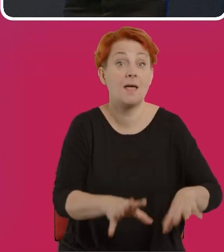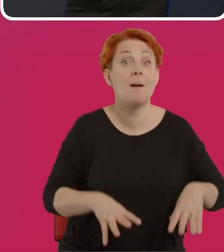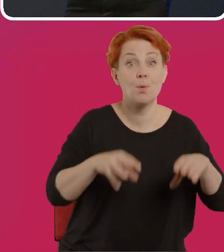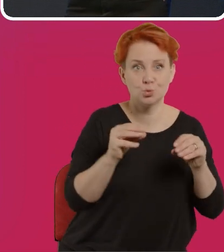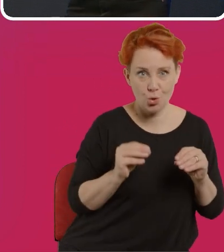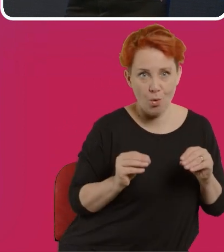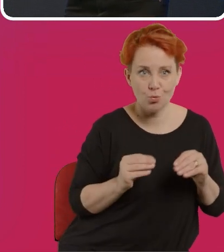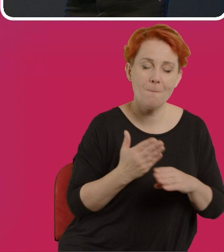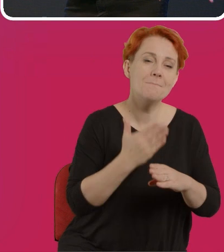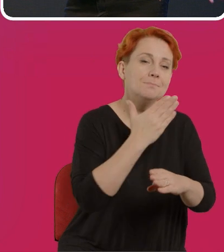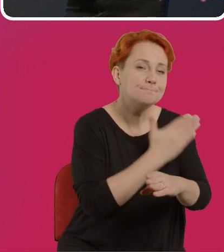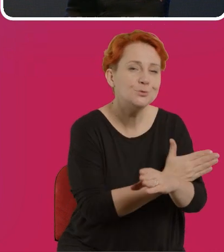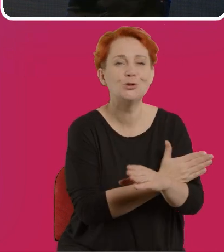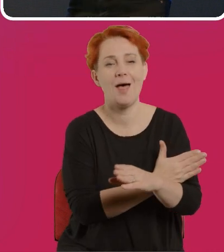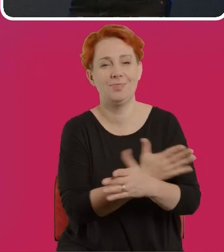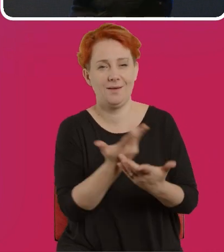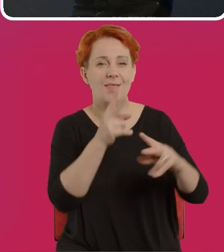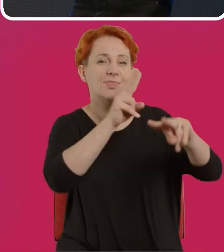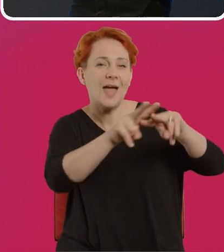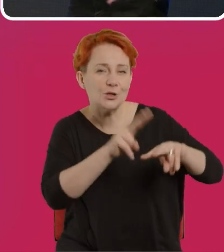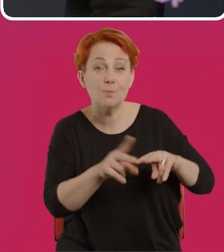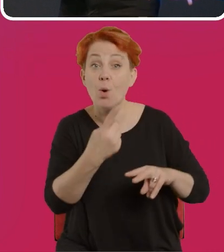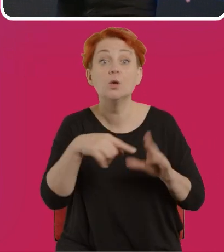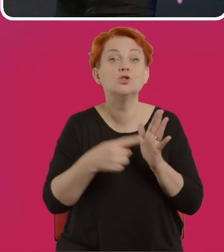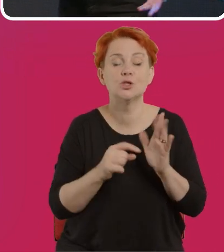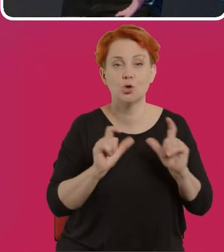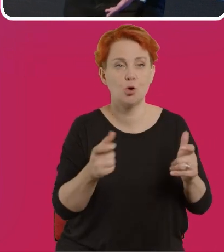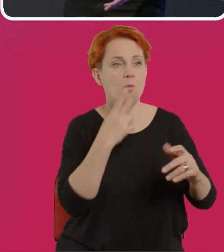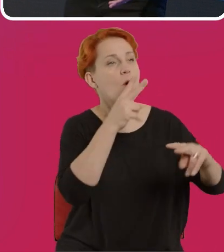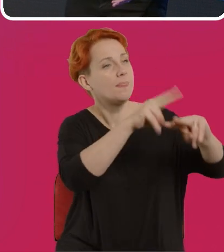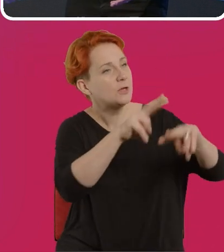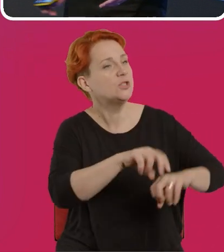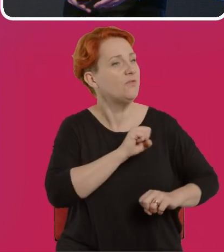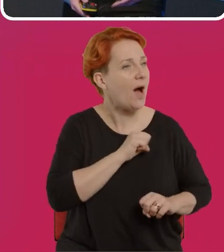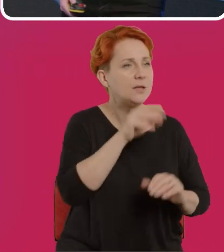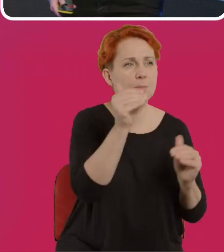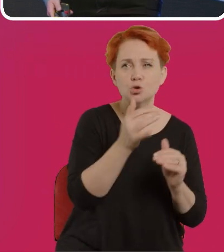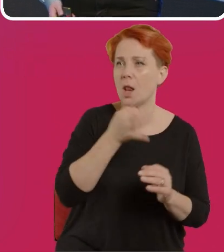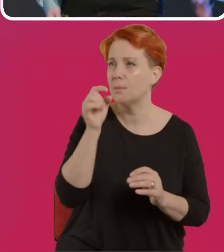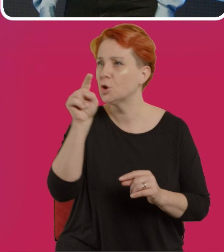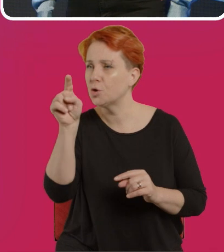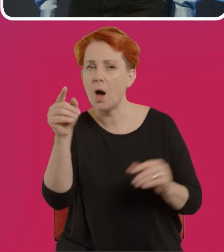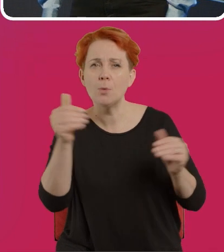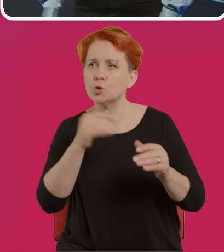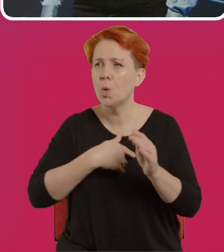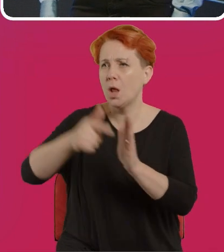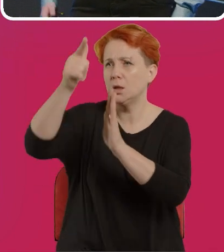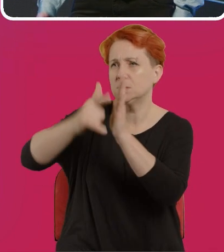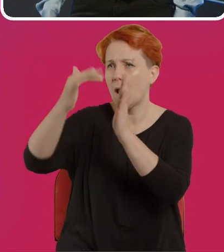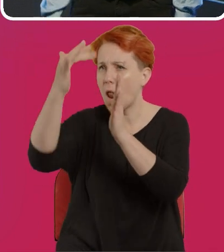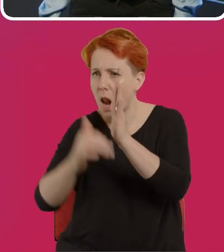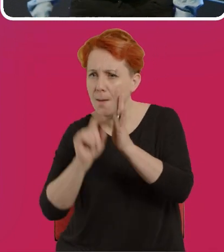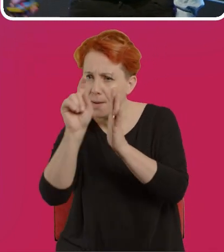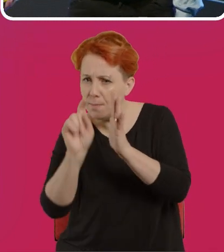zanim dotkniemy jakiegokolwiek narzędzia, bo często się dyskusja sprowadza, to jest narzędzie takie fajne, to może to lepsze, a może zobacz, jaka tu długa lista funkcji.